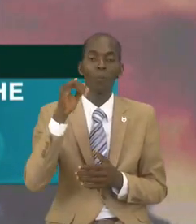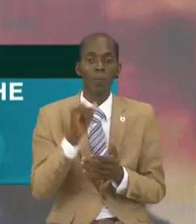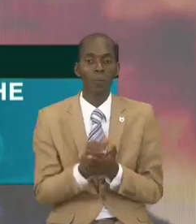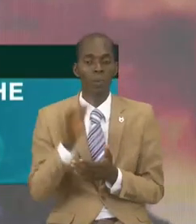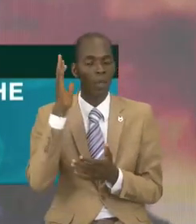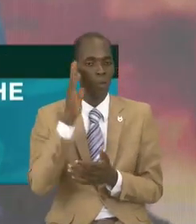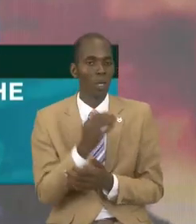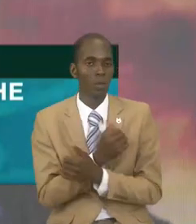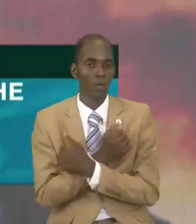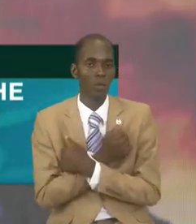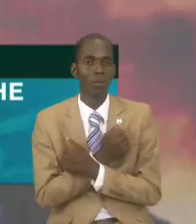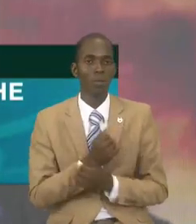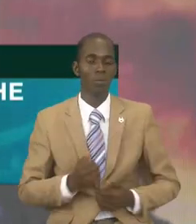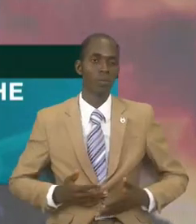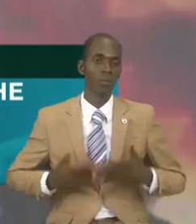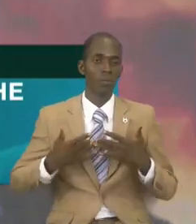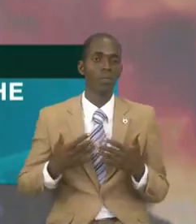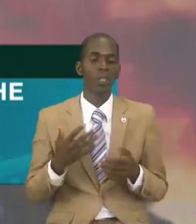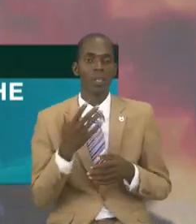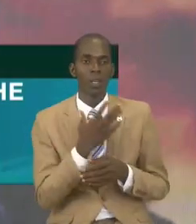Si quelqu'un, en effet,